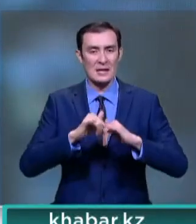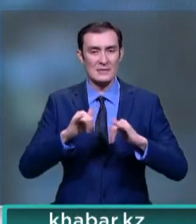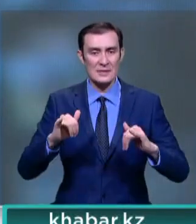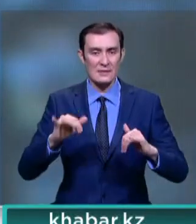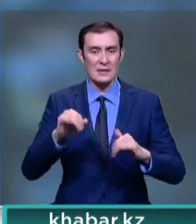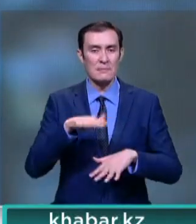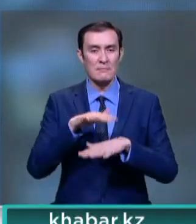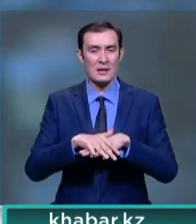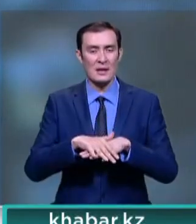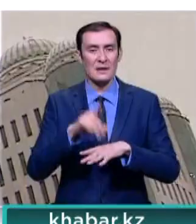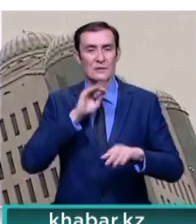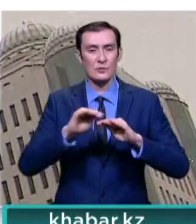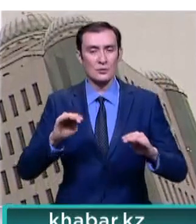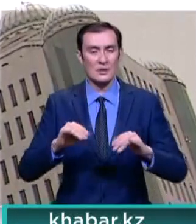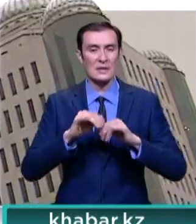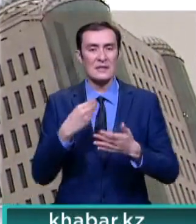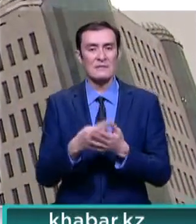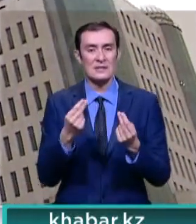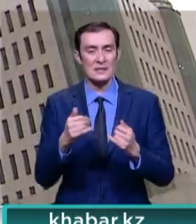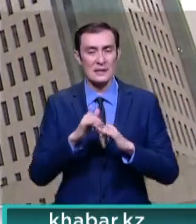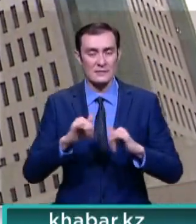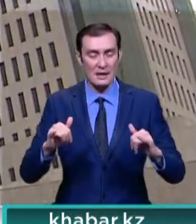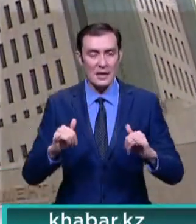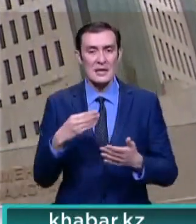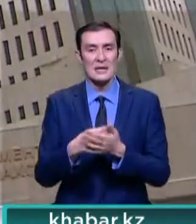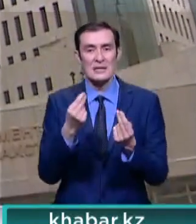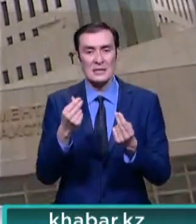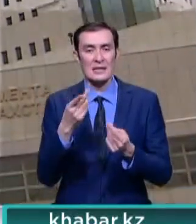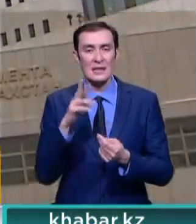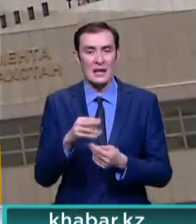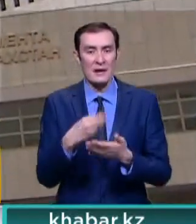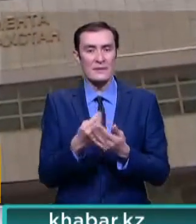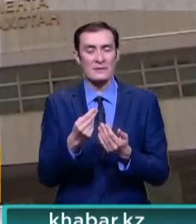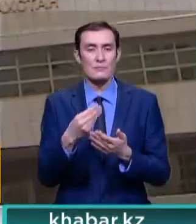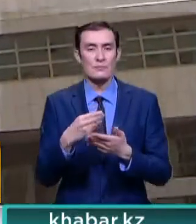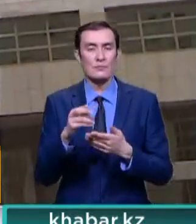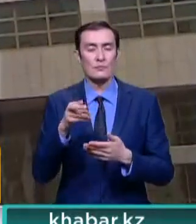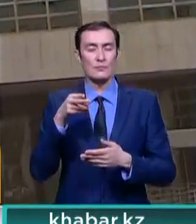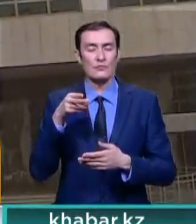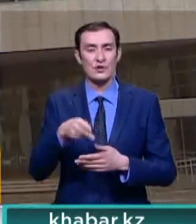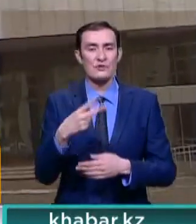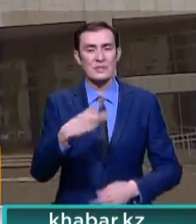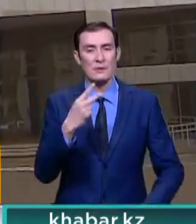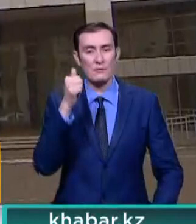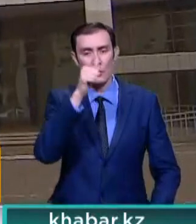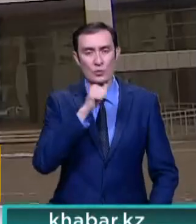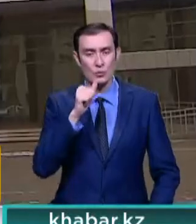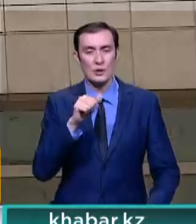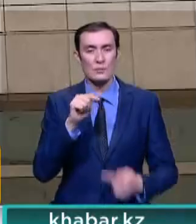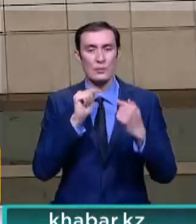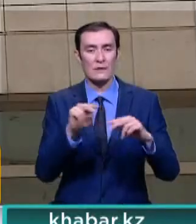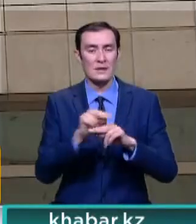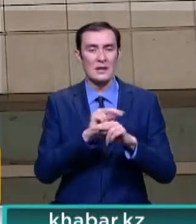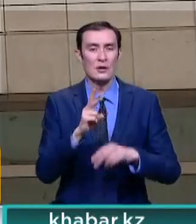развития и Азиатского банка инфраструктурных инвестиций. Деньги пойдут на финансирование бюджета 2021 года и на борьбу